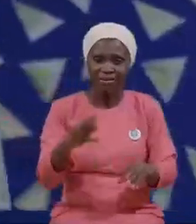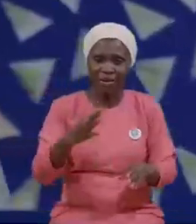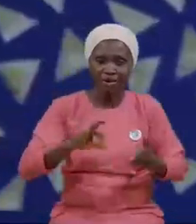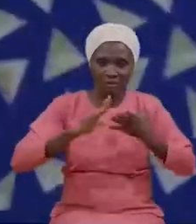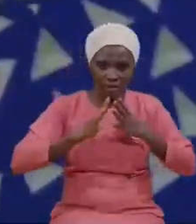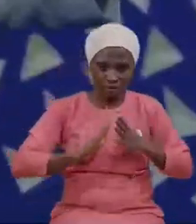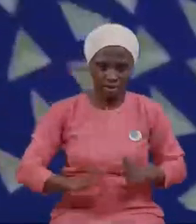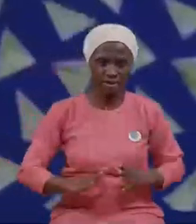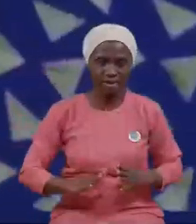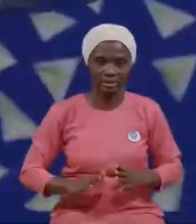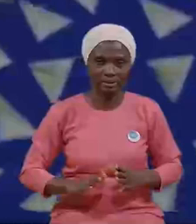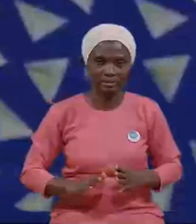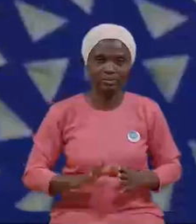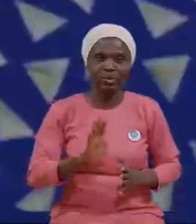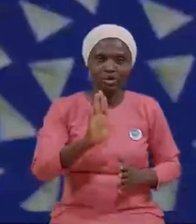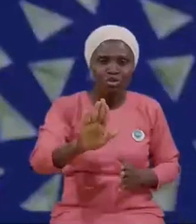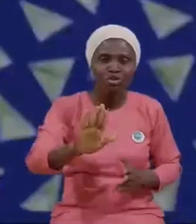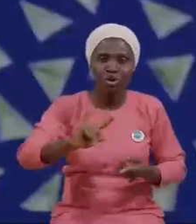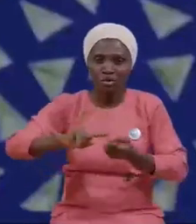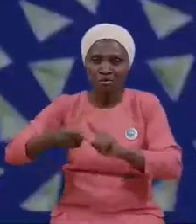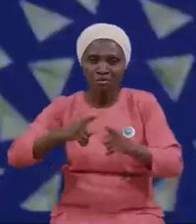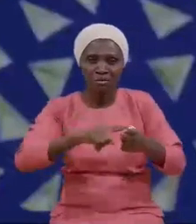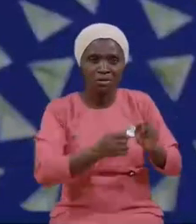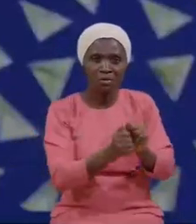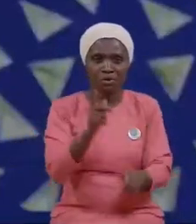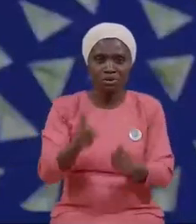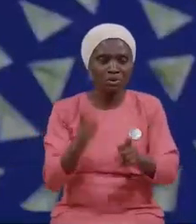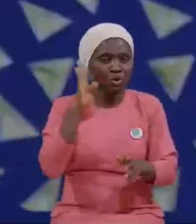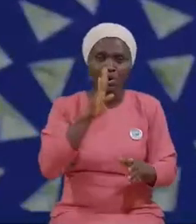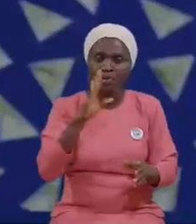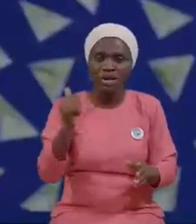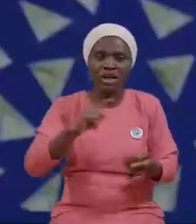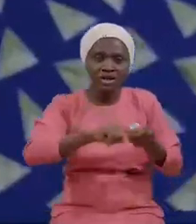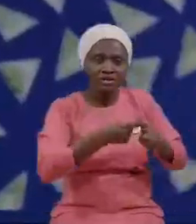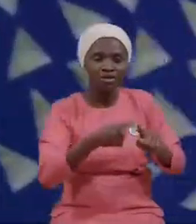Tes relations seront des relations de paix.